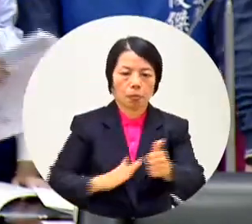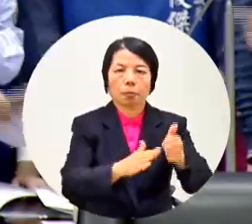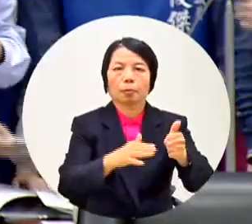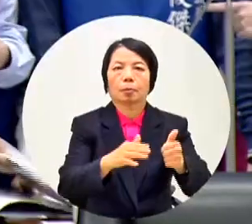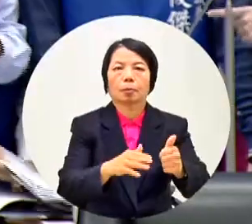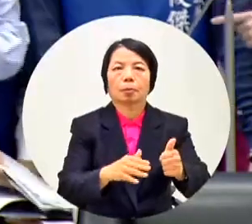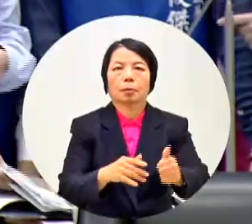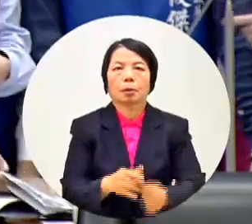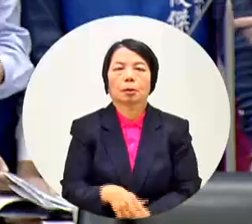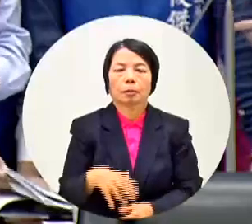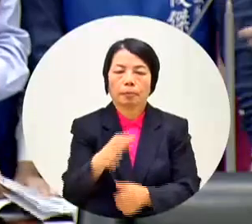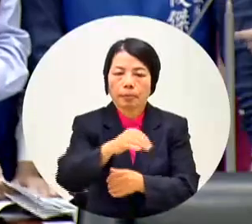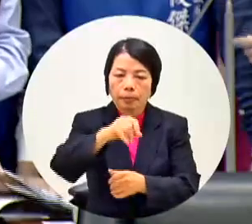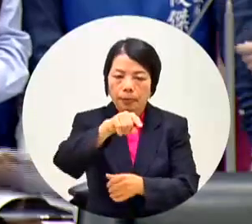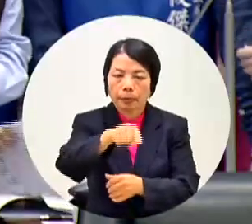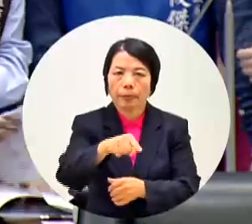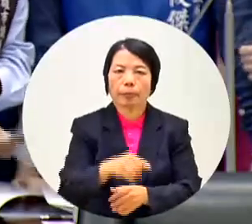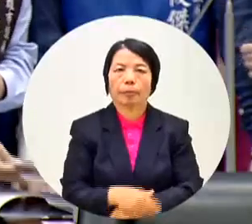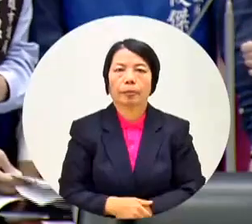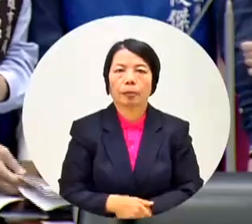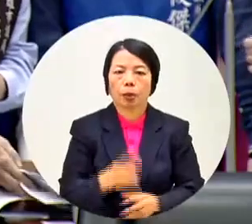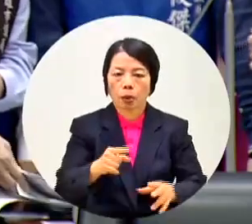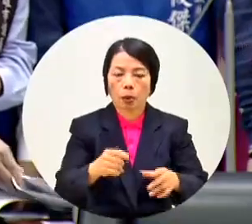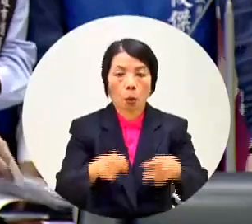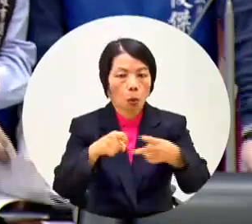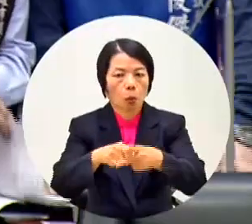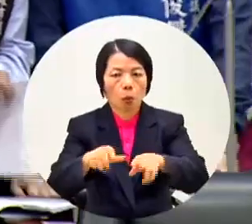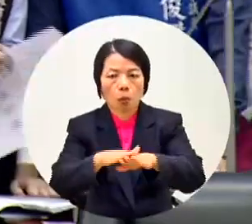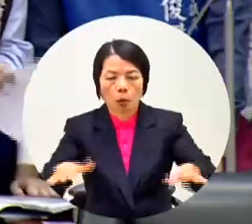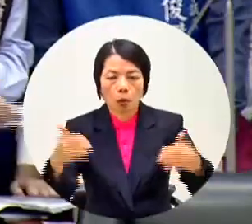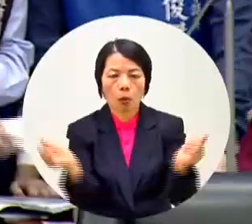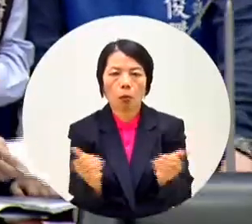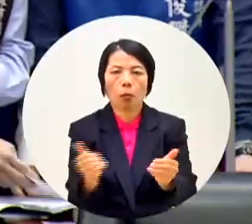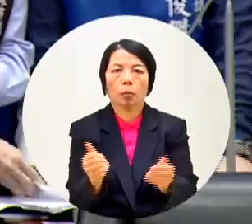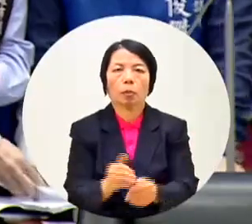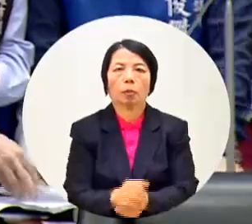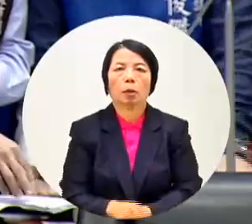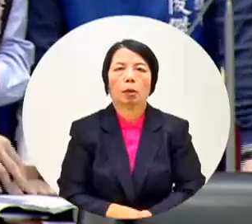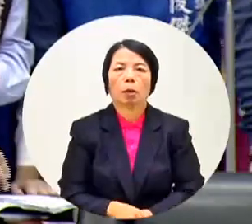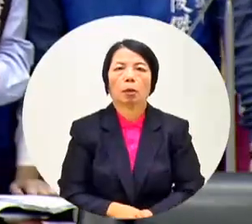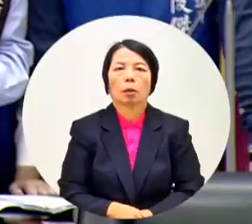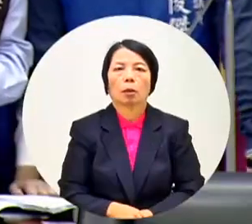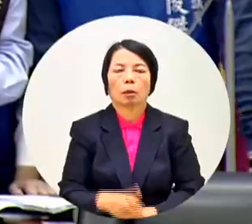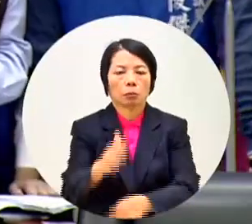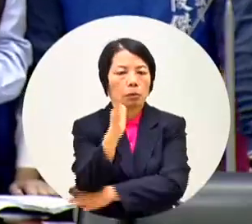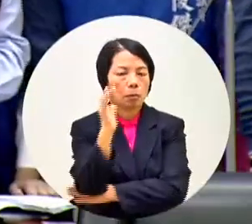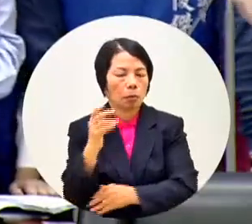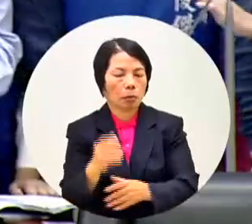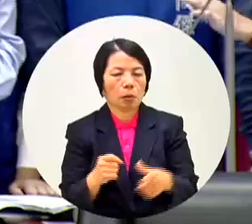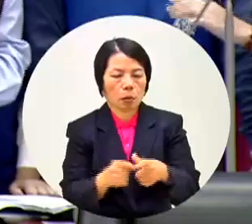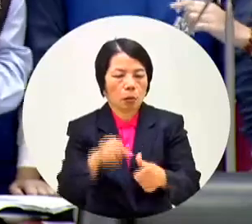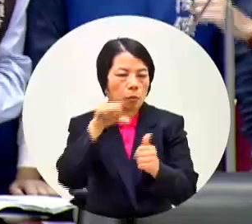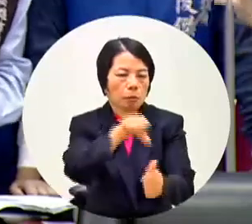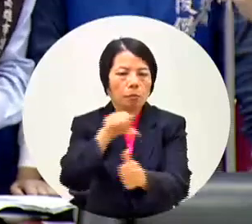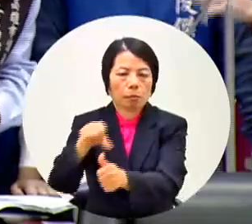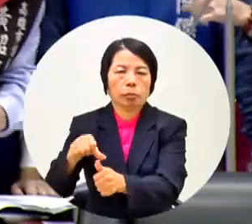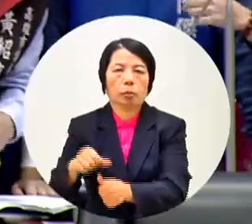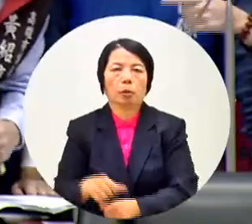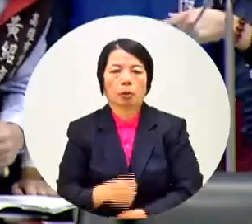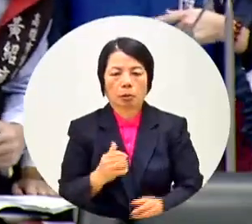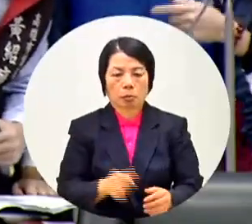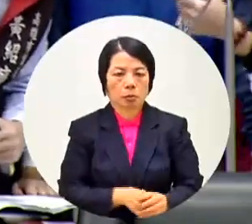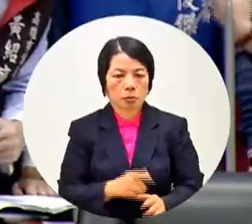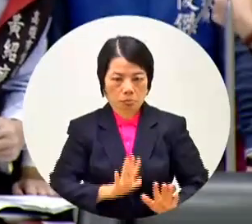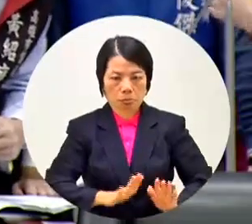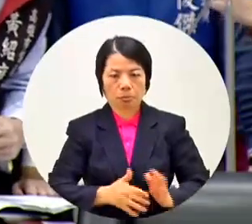有公安问题的政府的工地主动开发。展示真的要对这些高雄市所有公